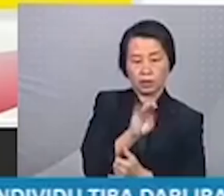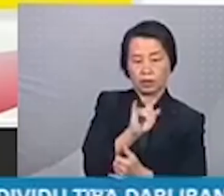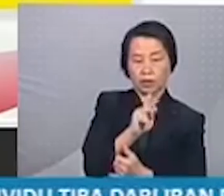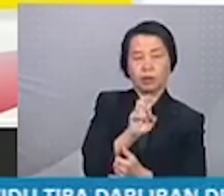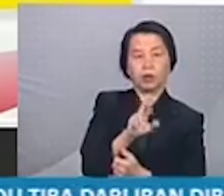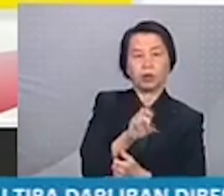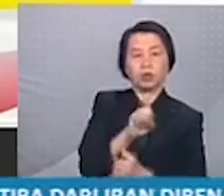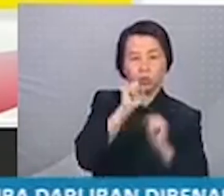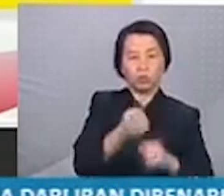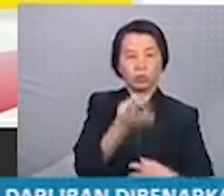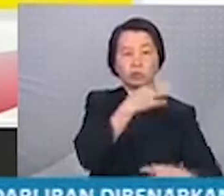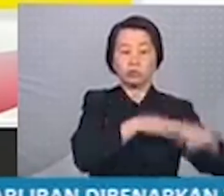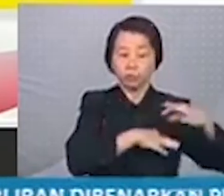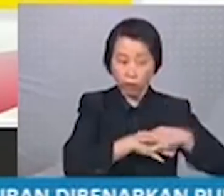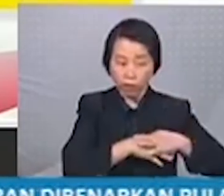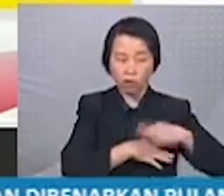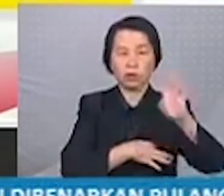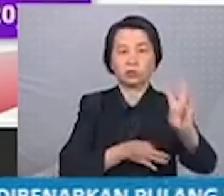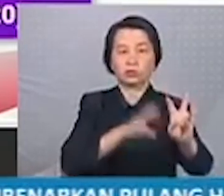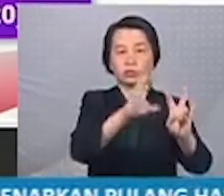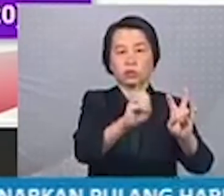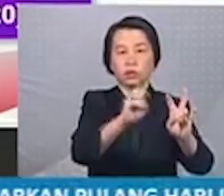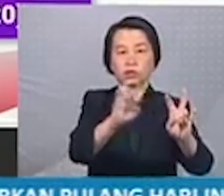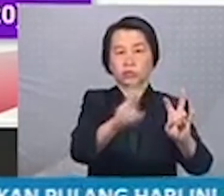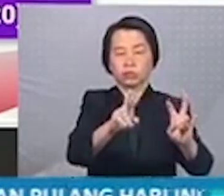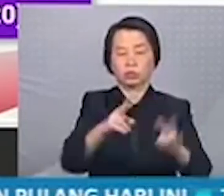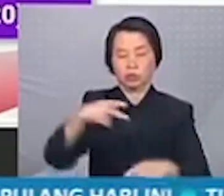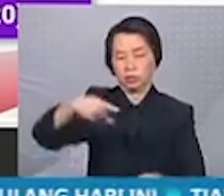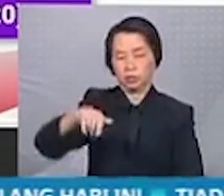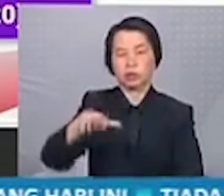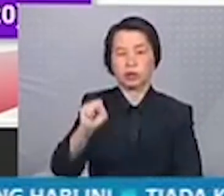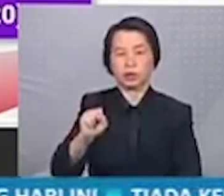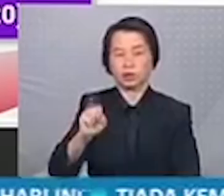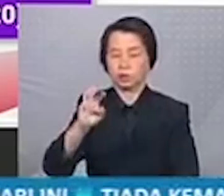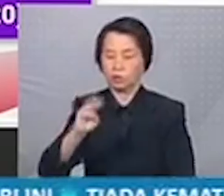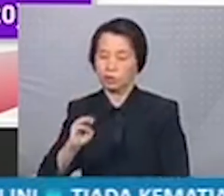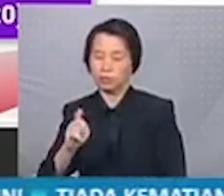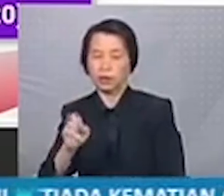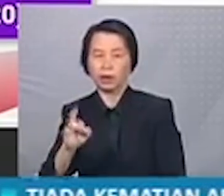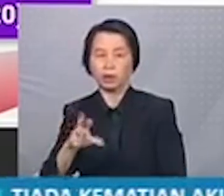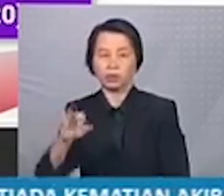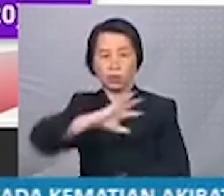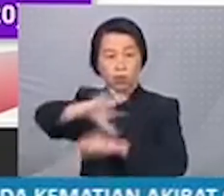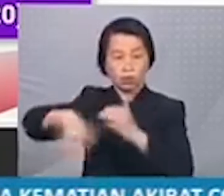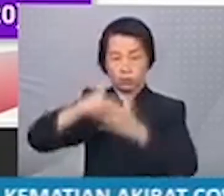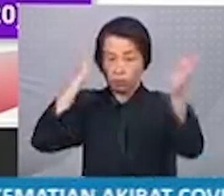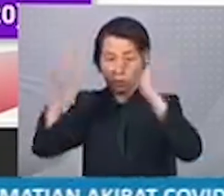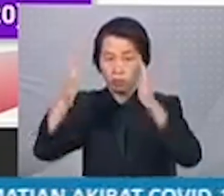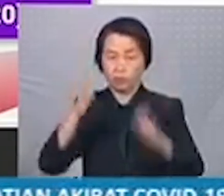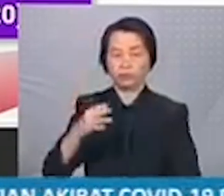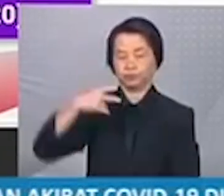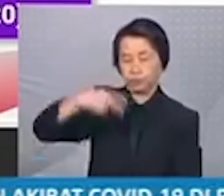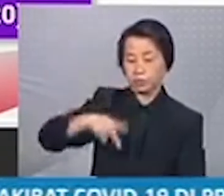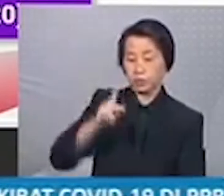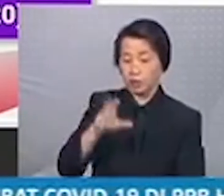akan memanfaatkan hampir 700.000 pics micro diseluruh negara PKS